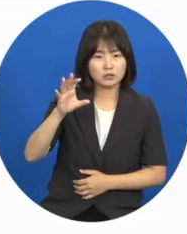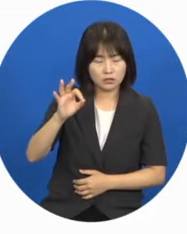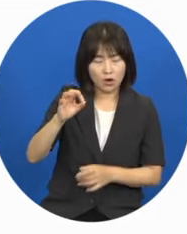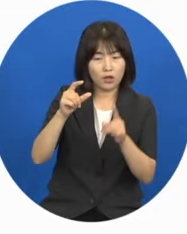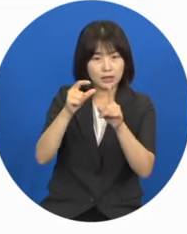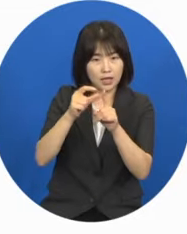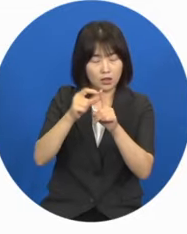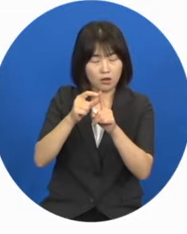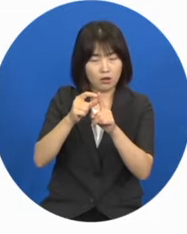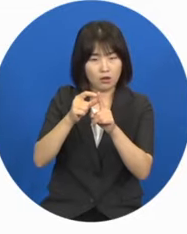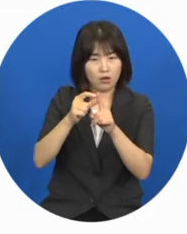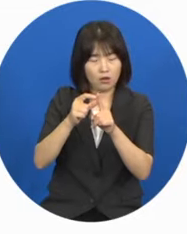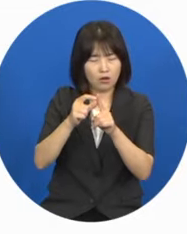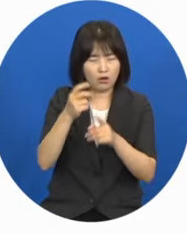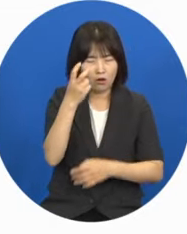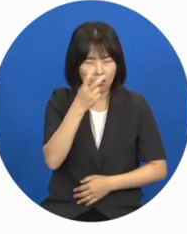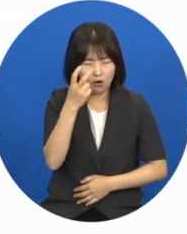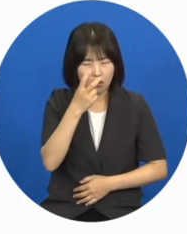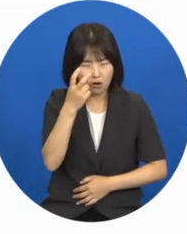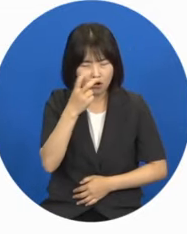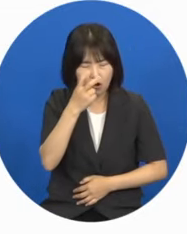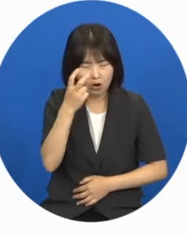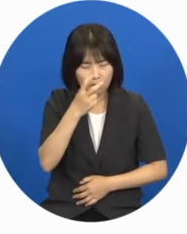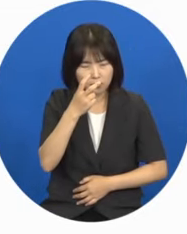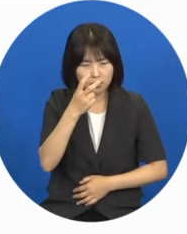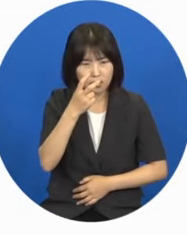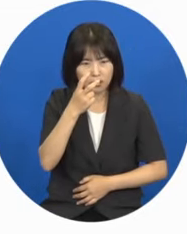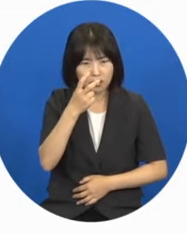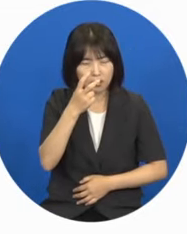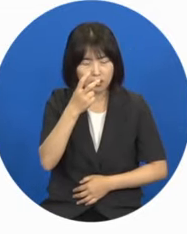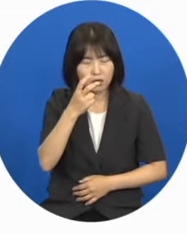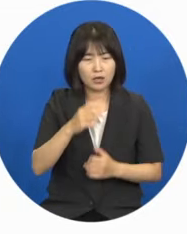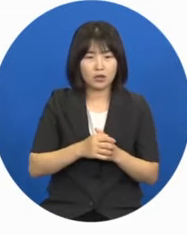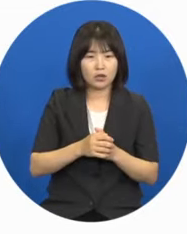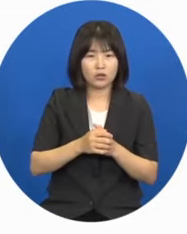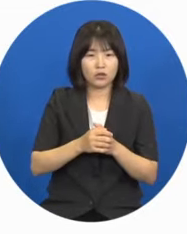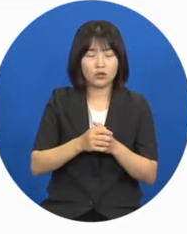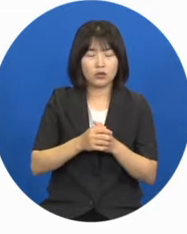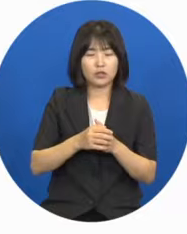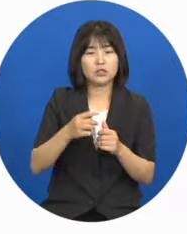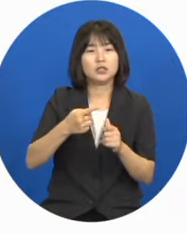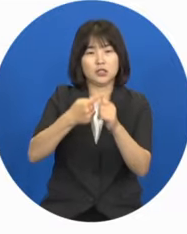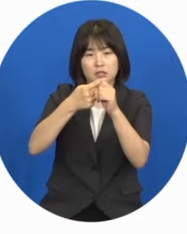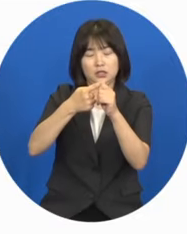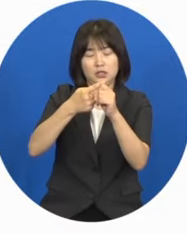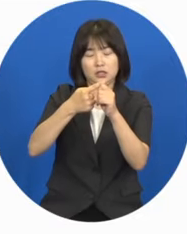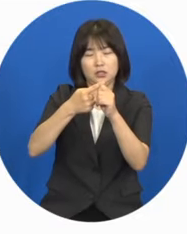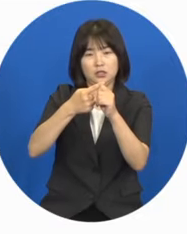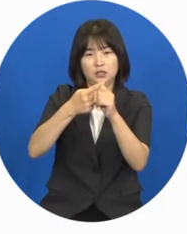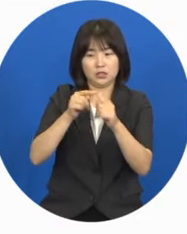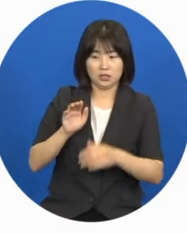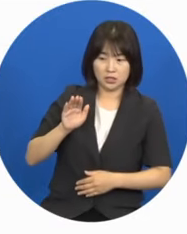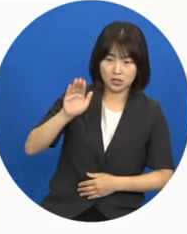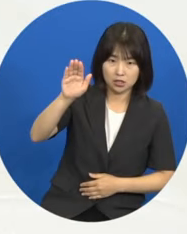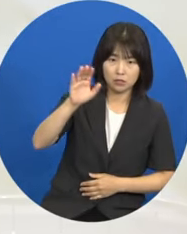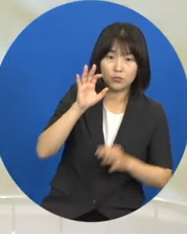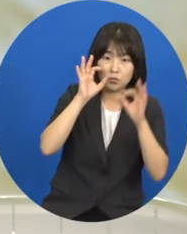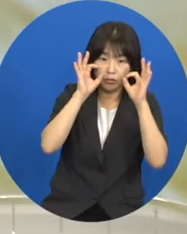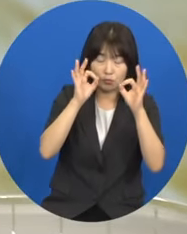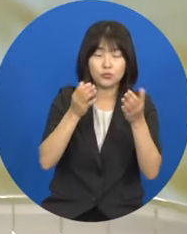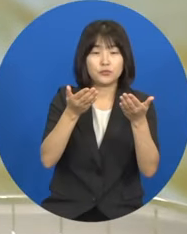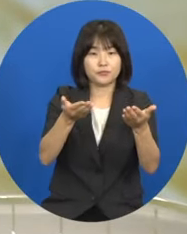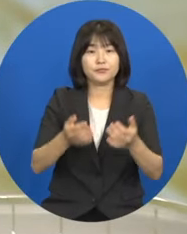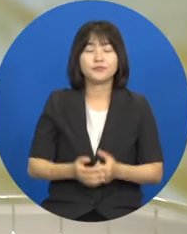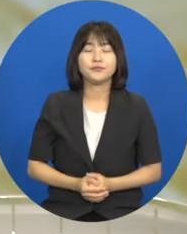단어가 계속해서 검색어 순서에서 상위로 올라가고 있는 그래프를 볼 수